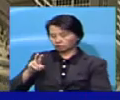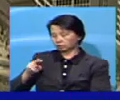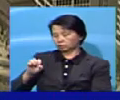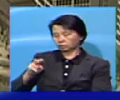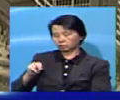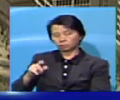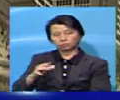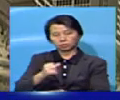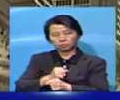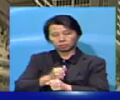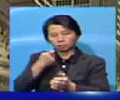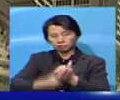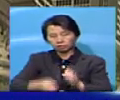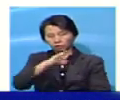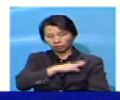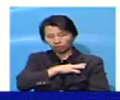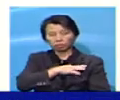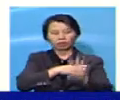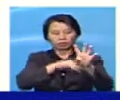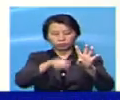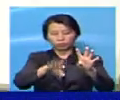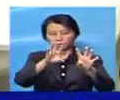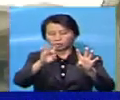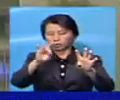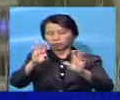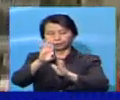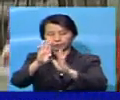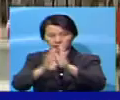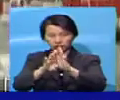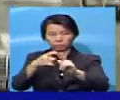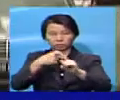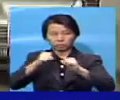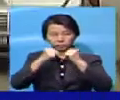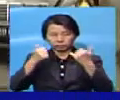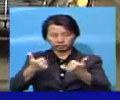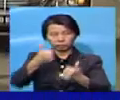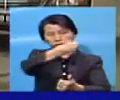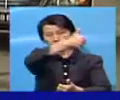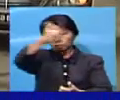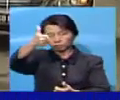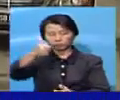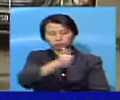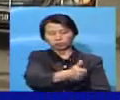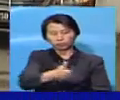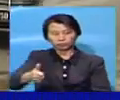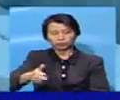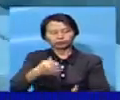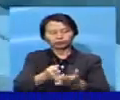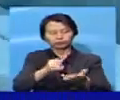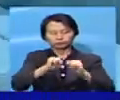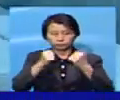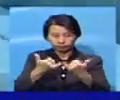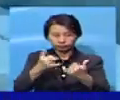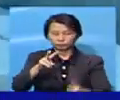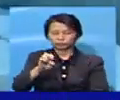nilai perolehan sebanyak r.88 bilion daripada Syarikat induk masing-masing sasaran penyataan untuk Syarikat vendor